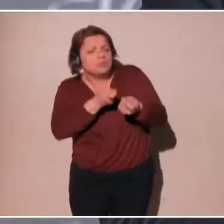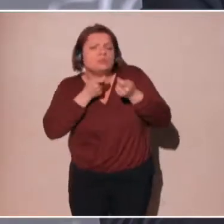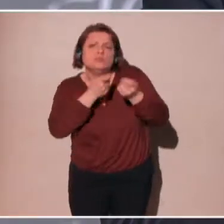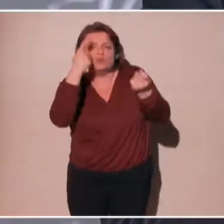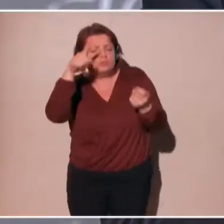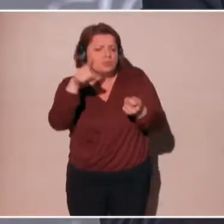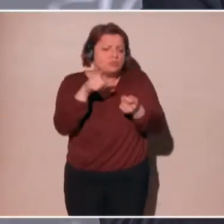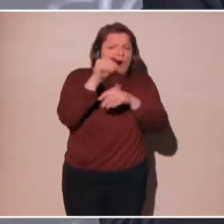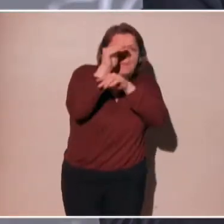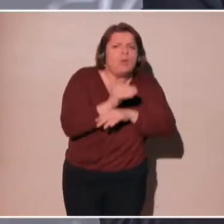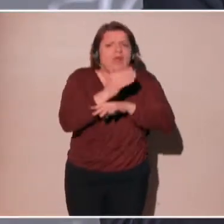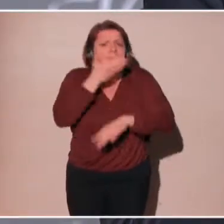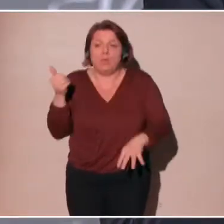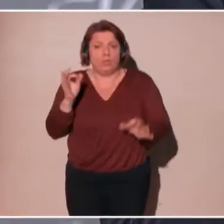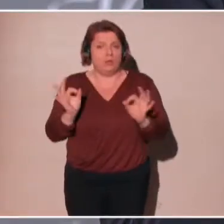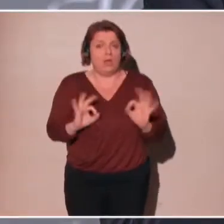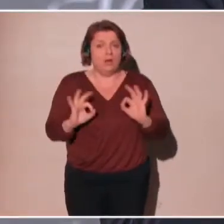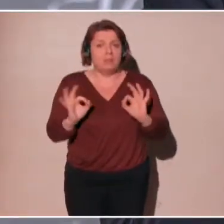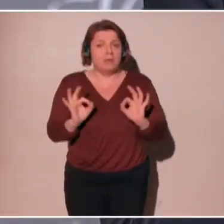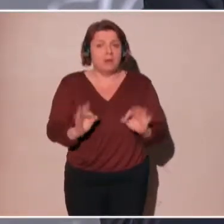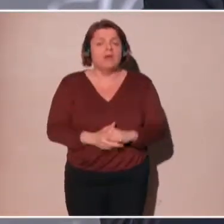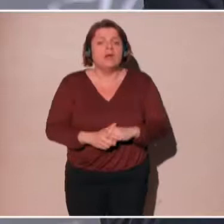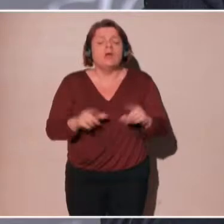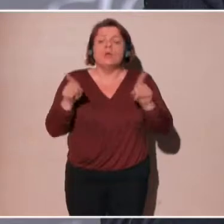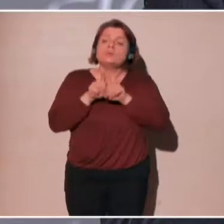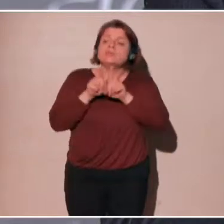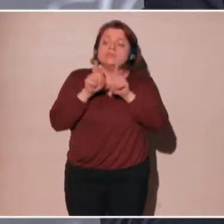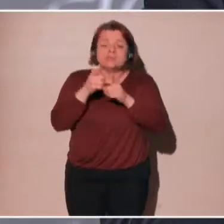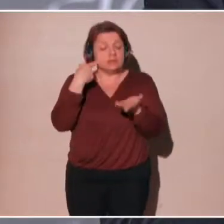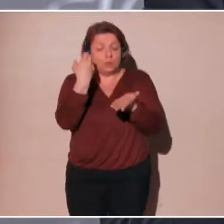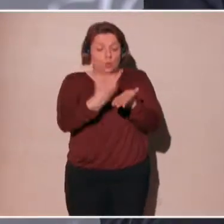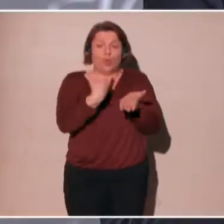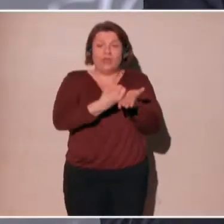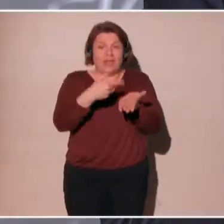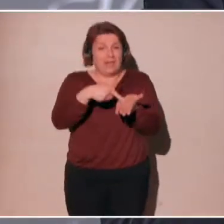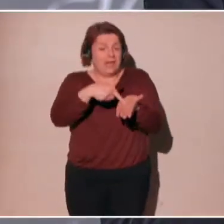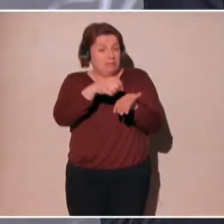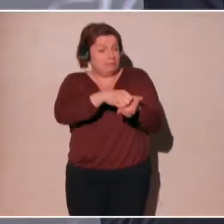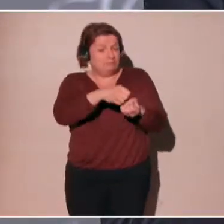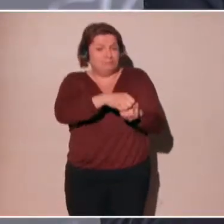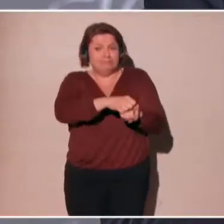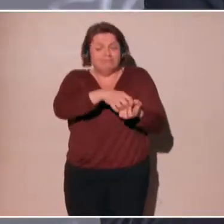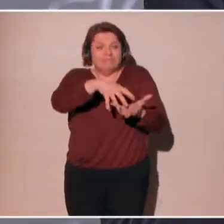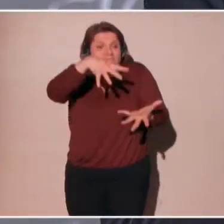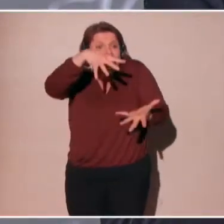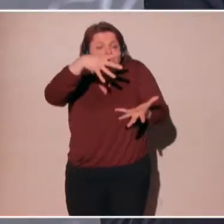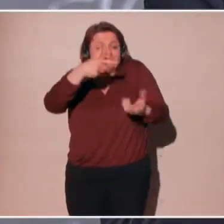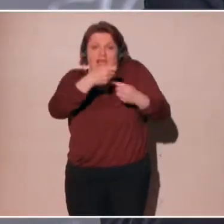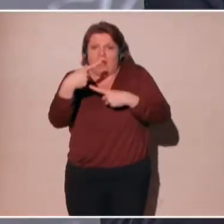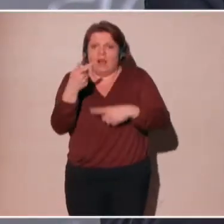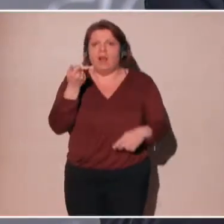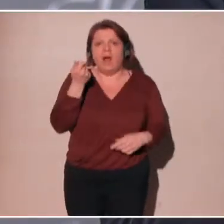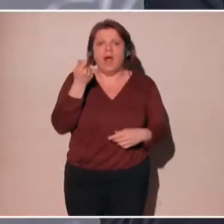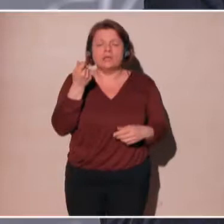Et puis, quelquefois, eh bien, c'est simplement que les données représentent tellement d'argent que le